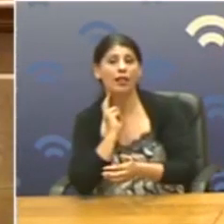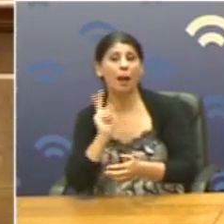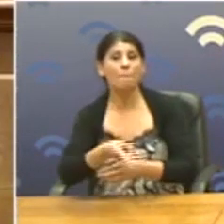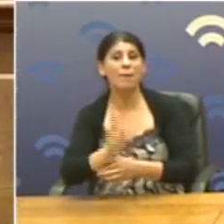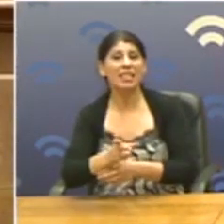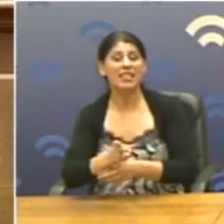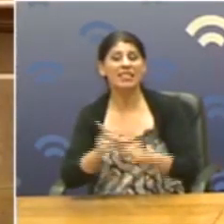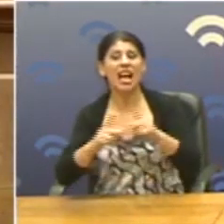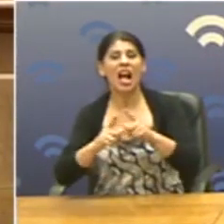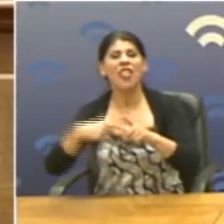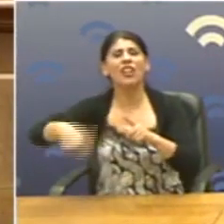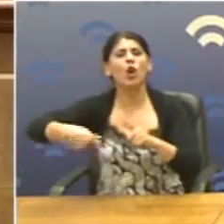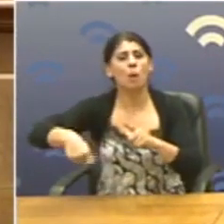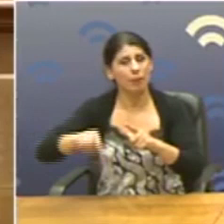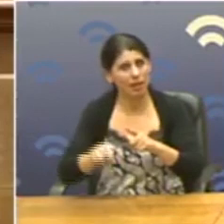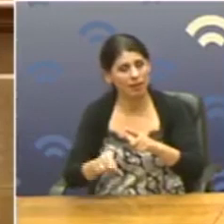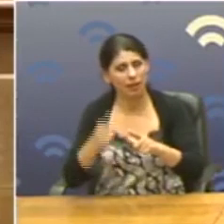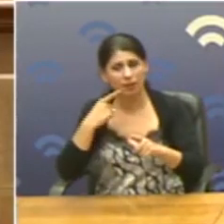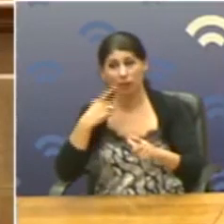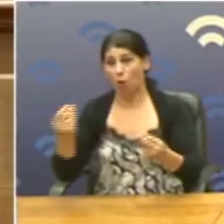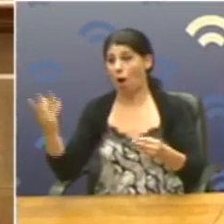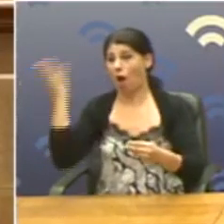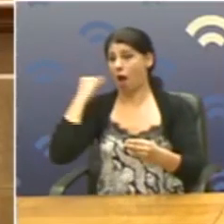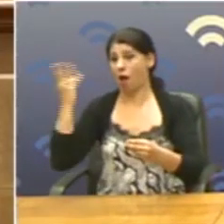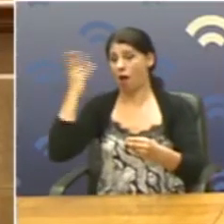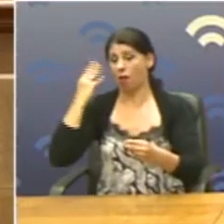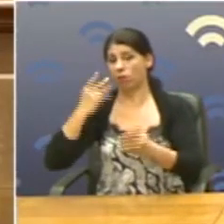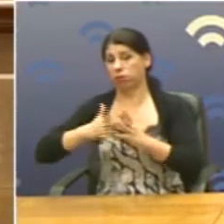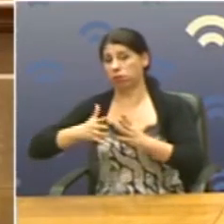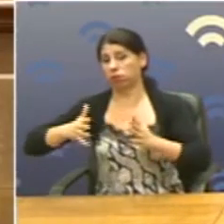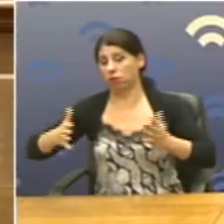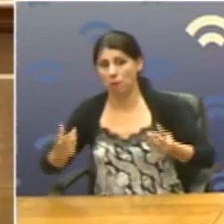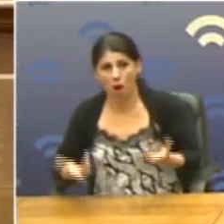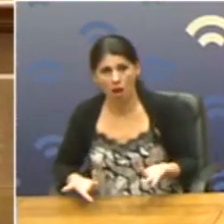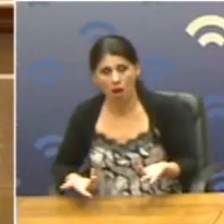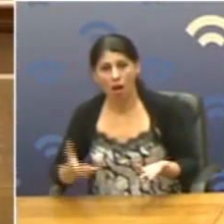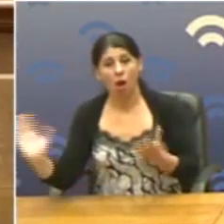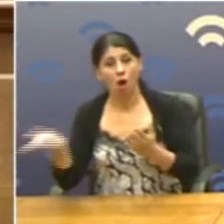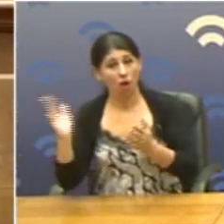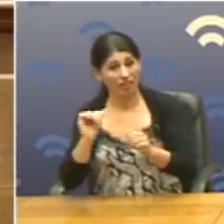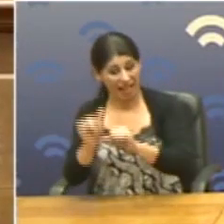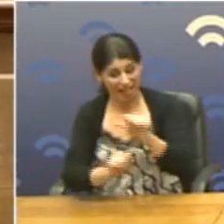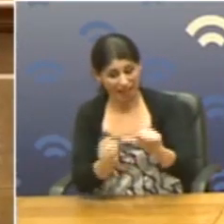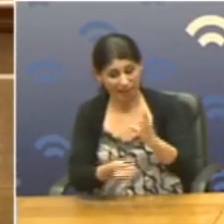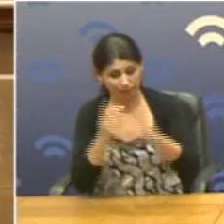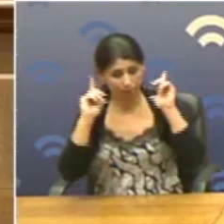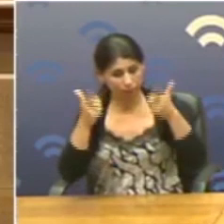τόσος ντόρος έγινε. Οι όποιες αλλαγές κάνει η Νέα Δημοκρατία